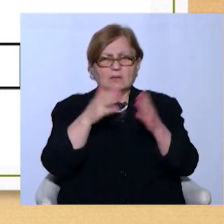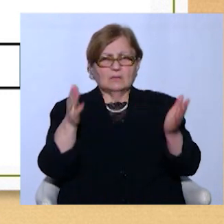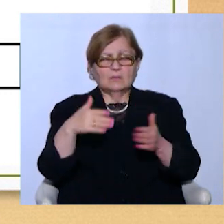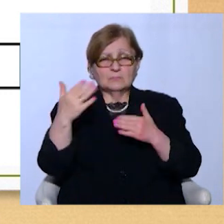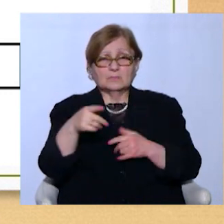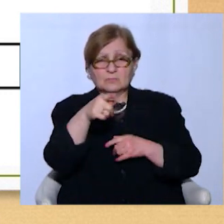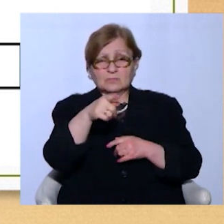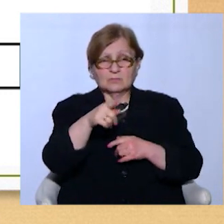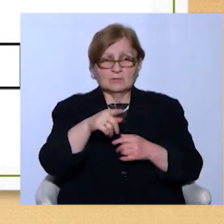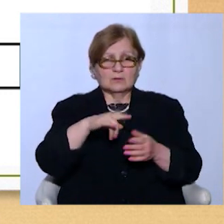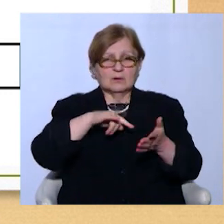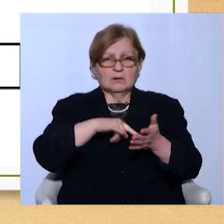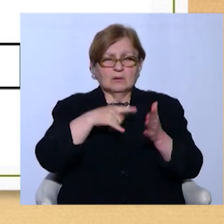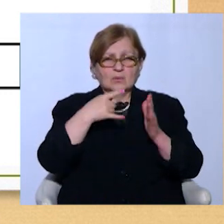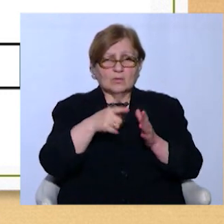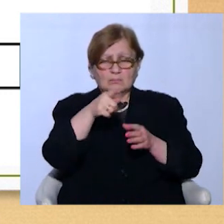ამ ფიგურებით